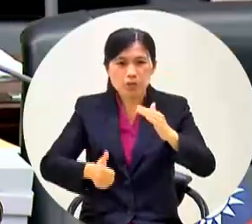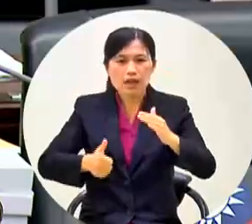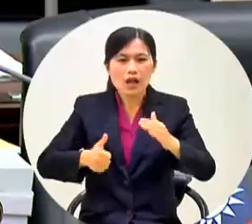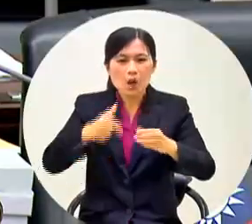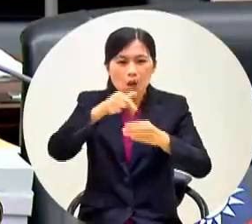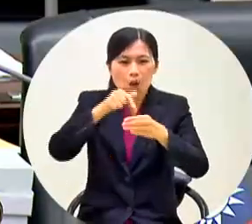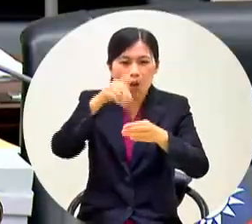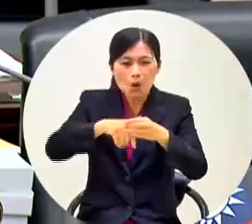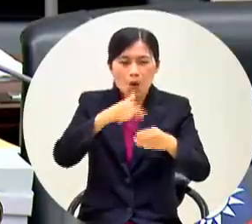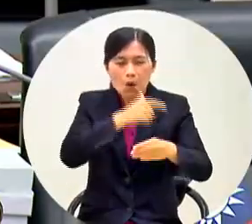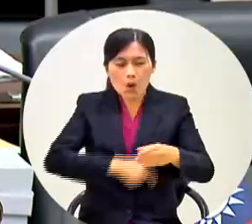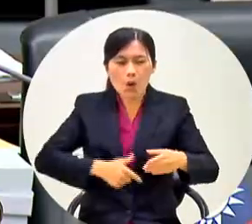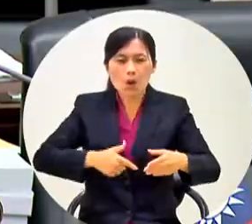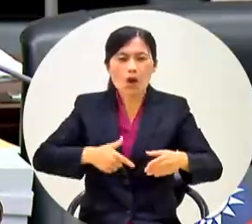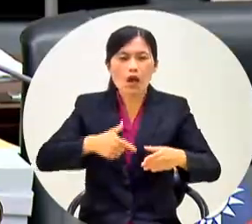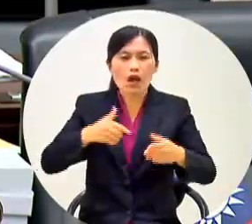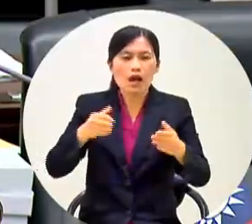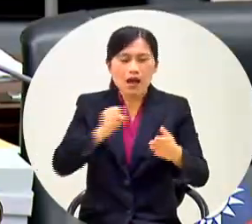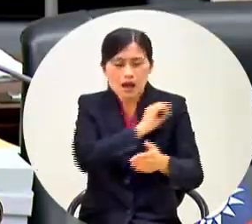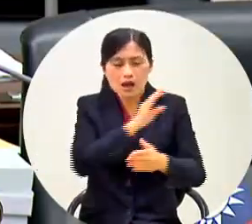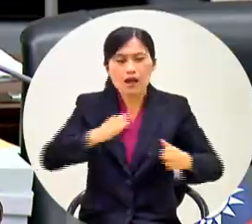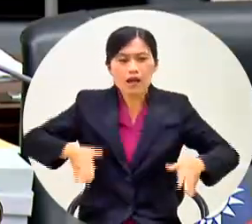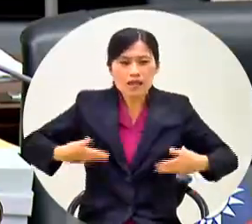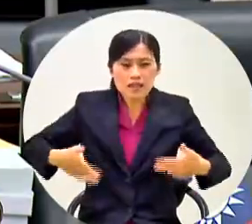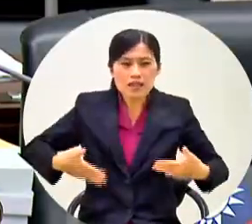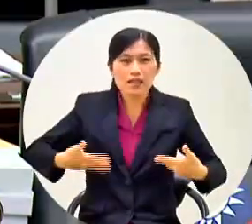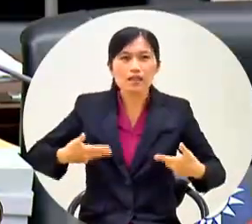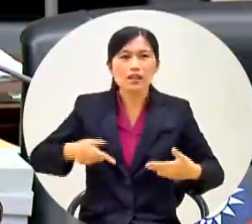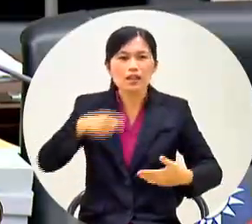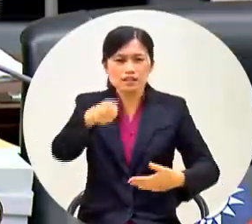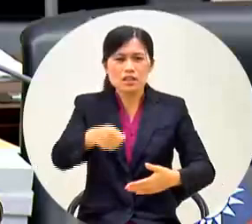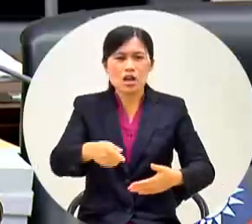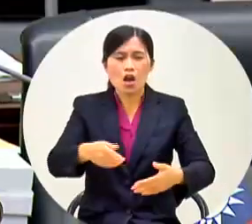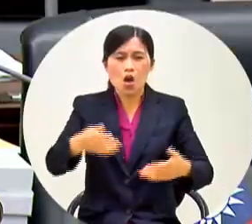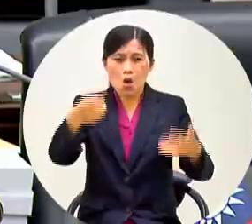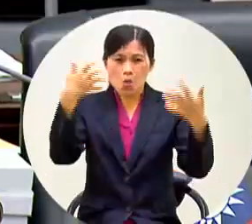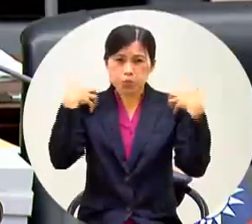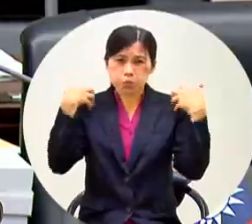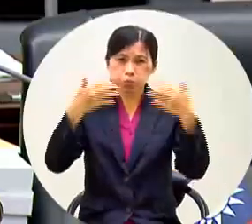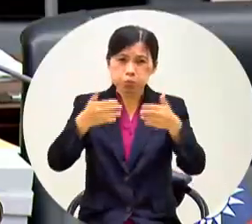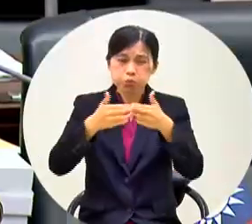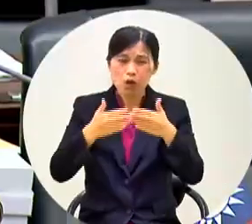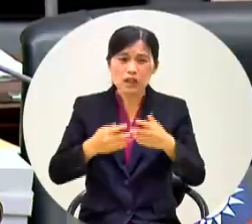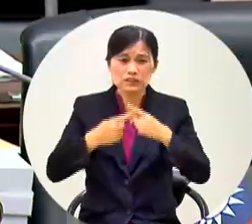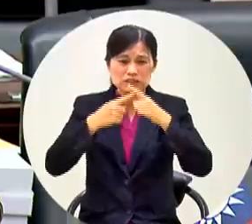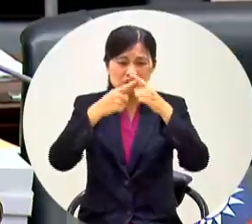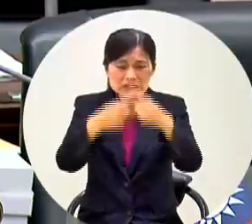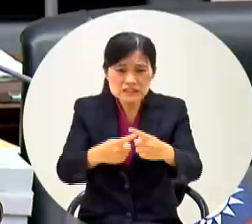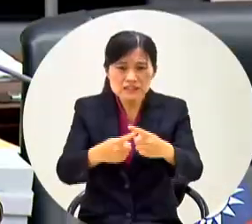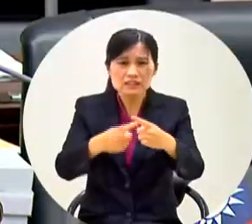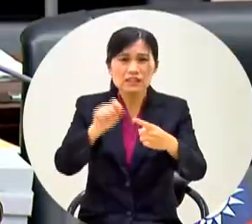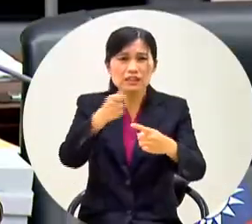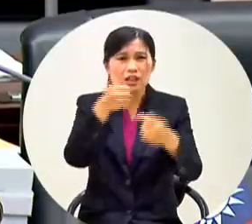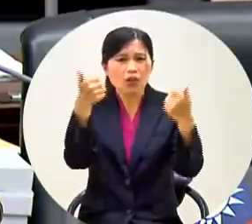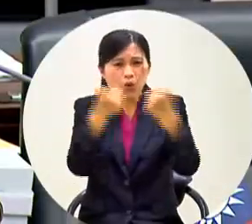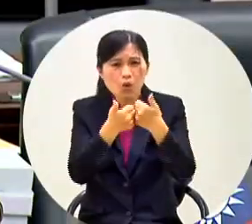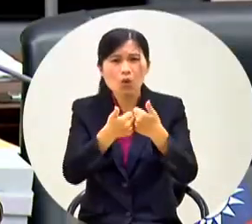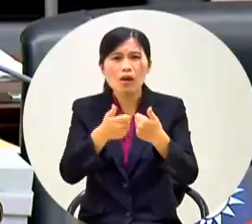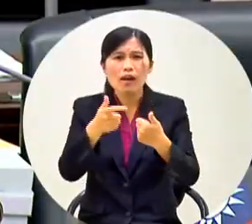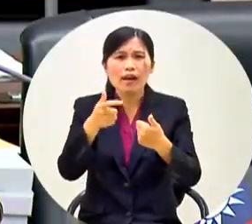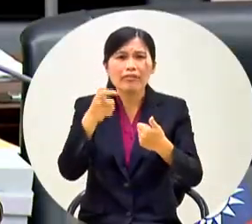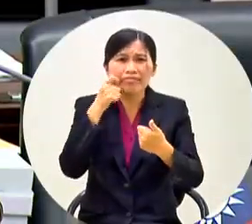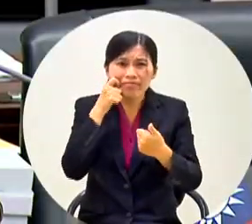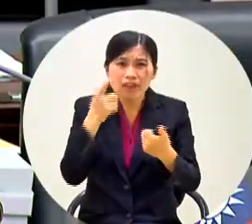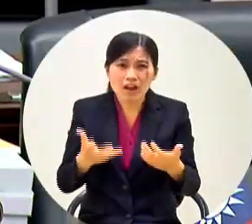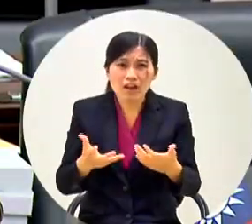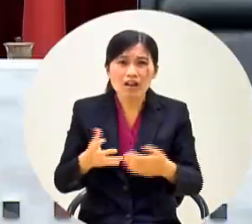啊，善尽你的责任，列席议会，这有这么奢侈吗？你参选的责任， 你们是要审预算还是要